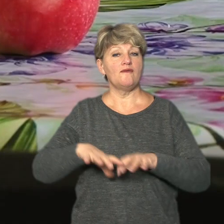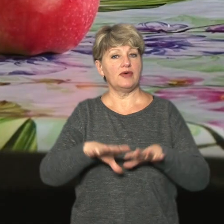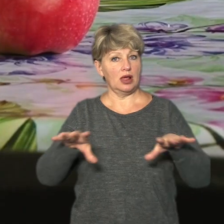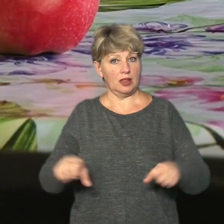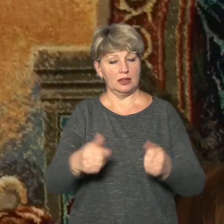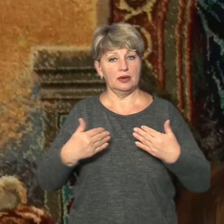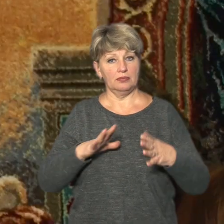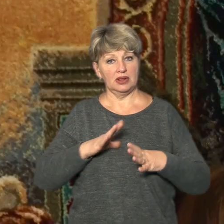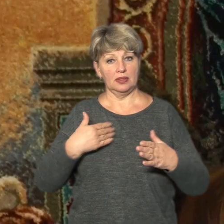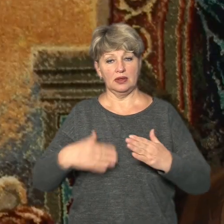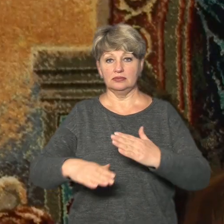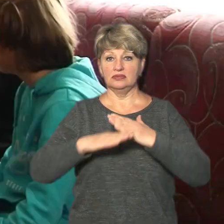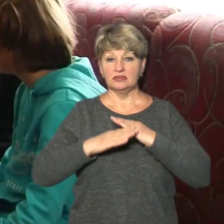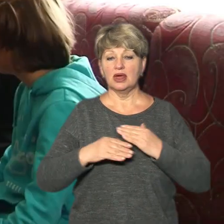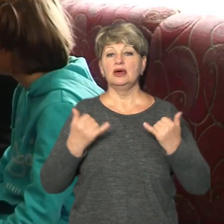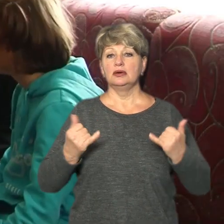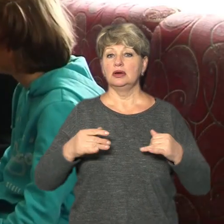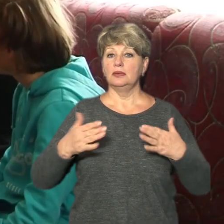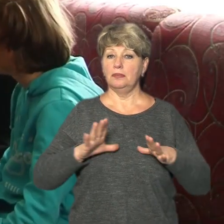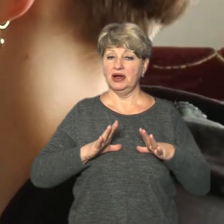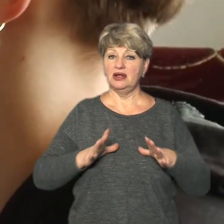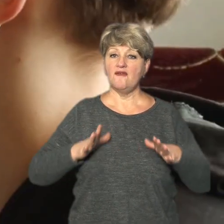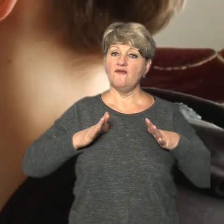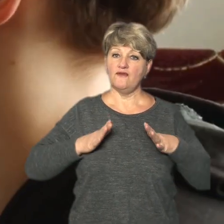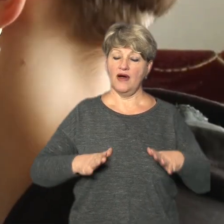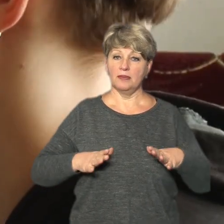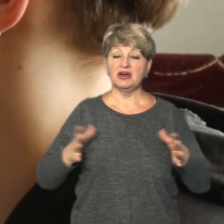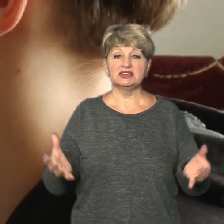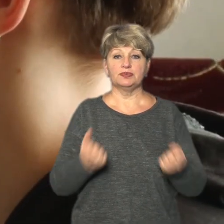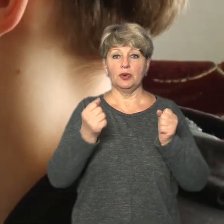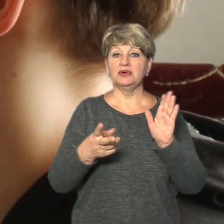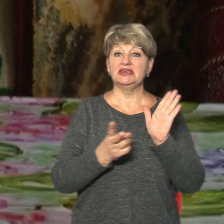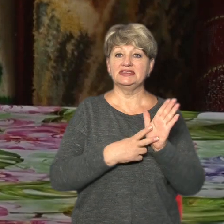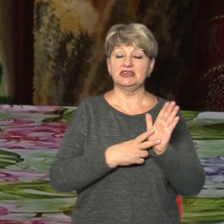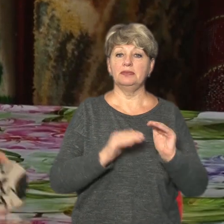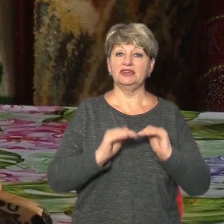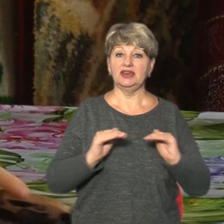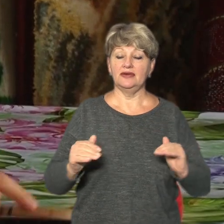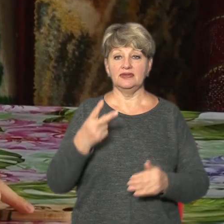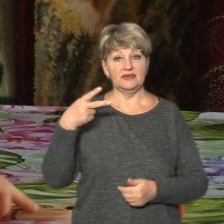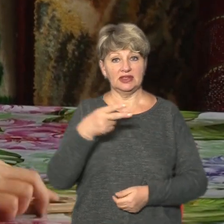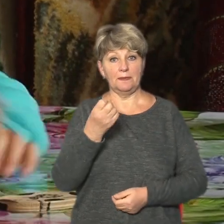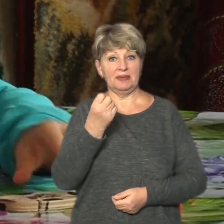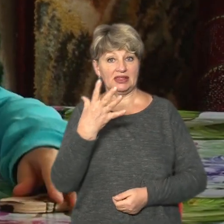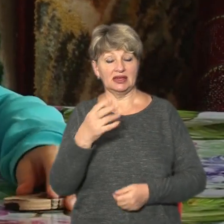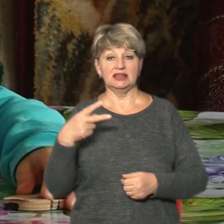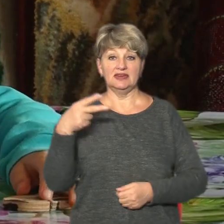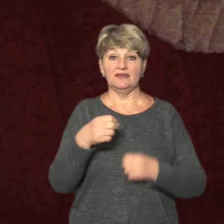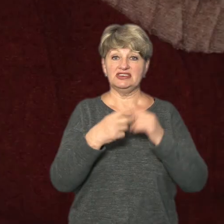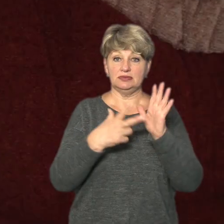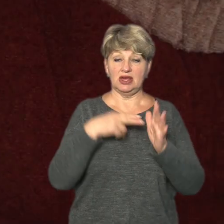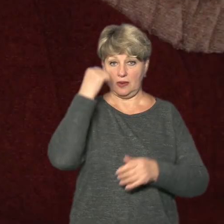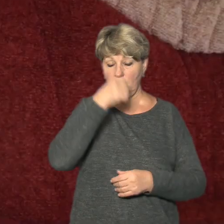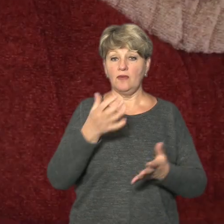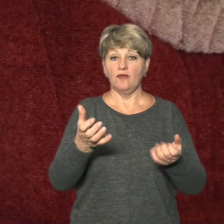полишити усе це були вимушені аби врятувати семеро дітей їх на виховання подружжя взяло у 2015-му та 18-му роках